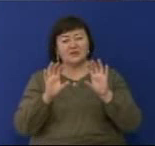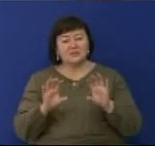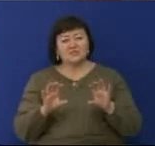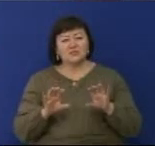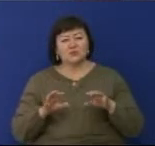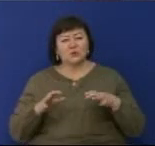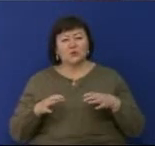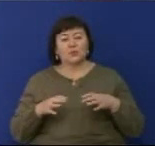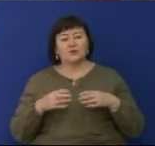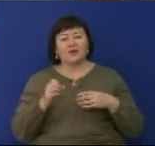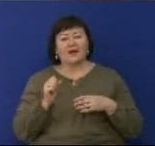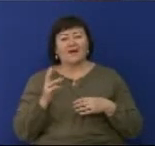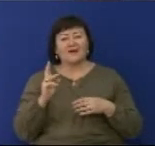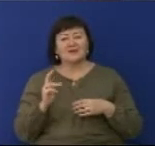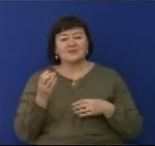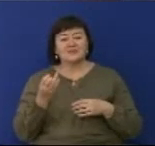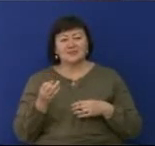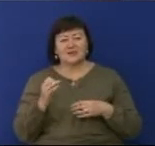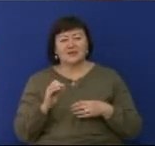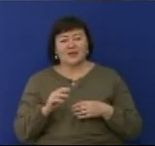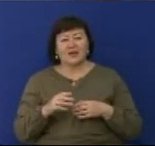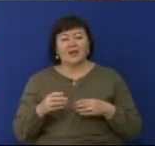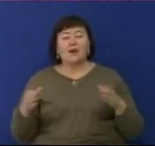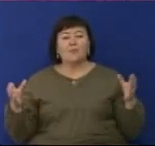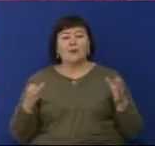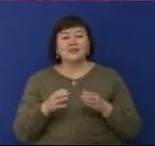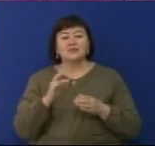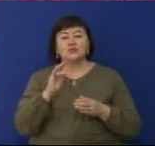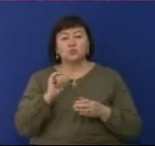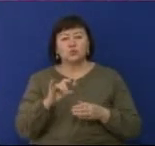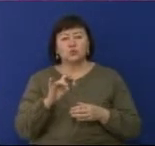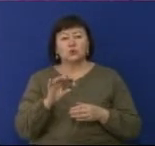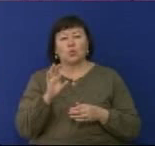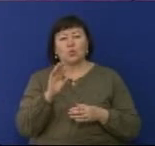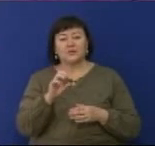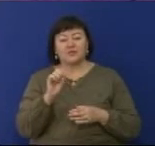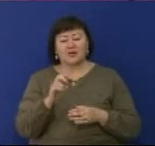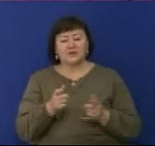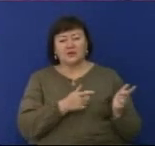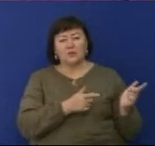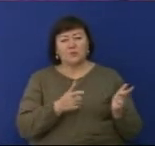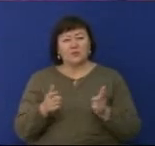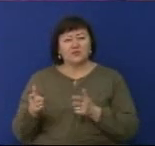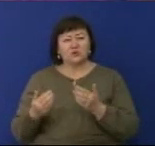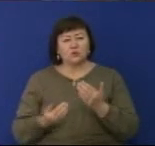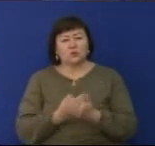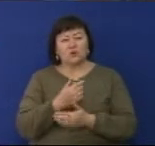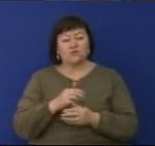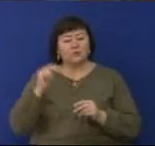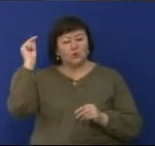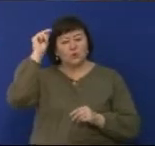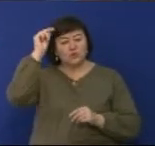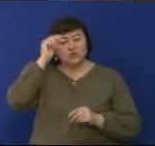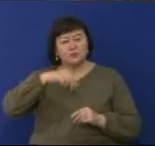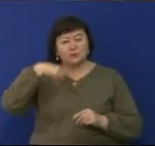акция такая проводится все на филиала партии нур отан в ходе подготовки к новому учебному году существенная поддержка